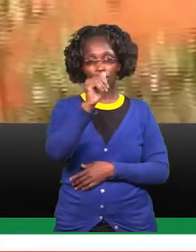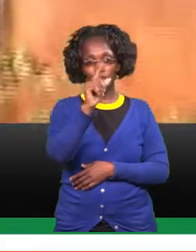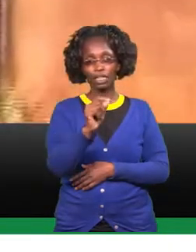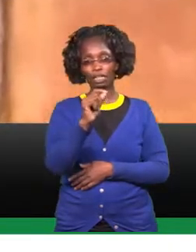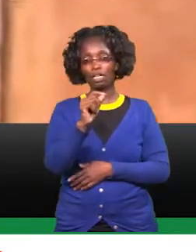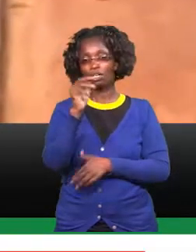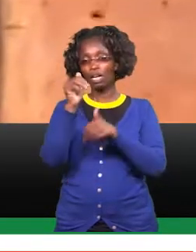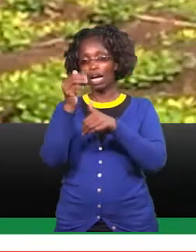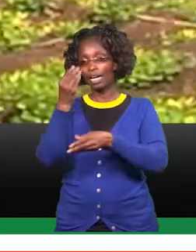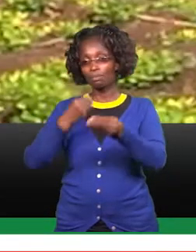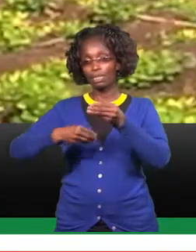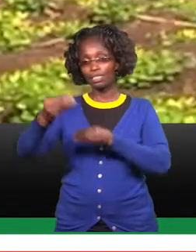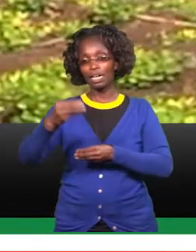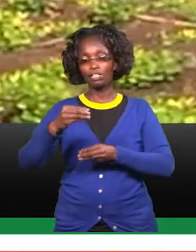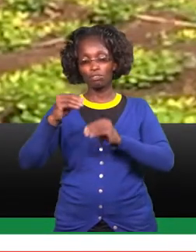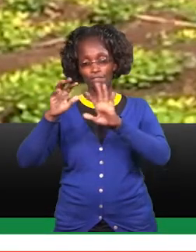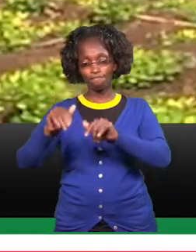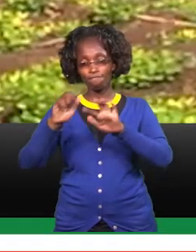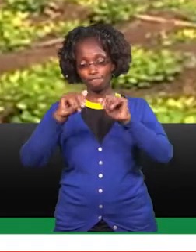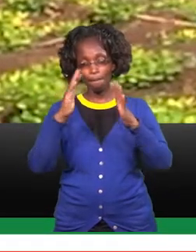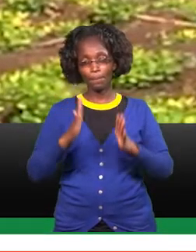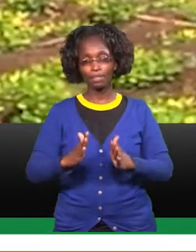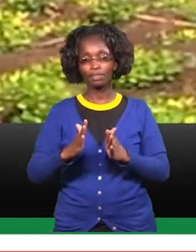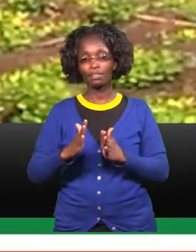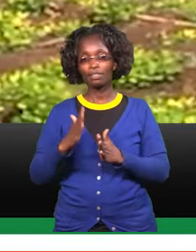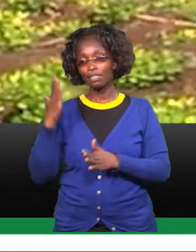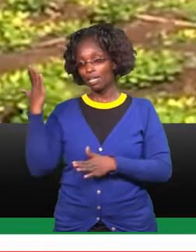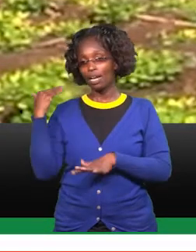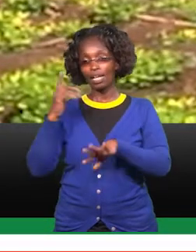miche kuwauzia wakulima. Tulikuwa tuna deliver